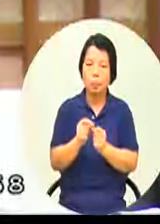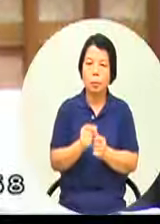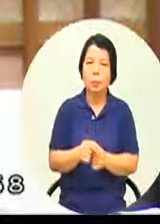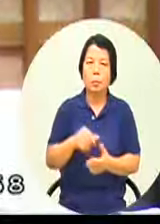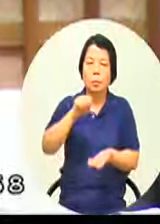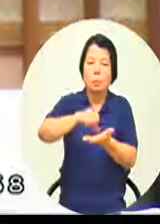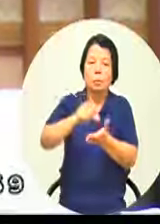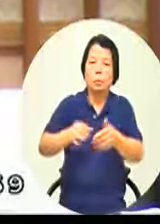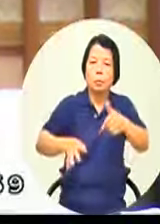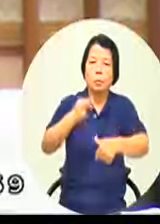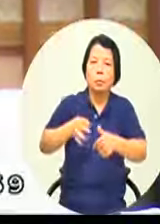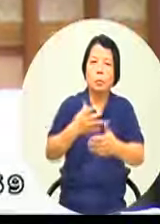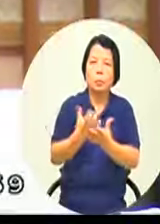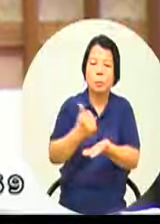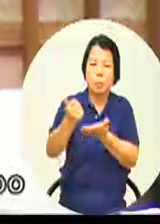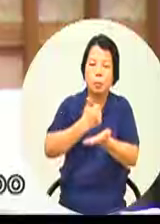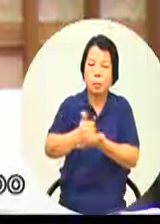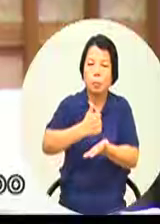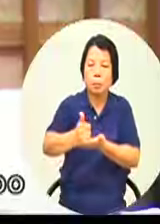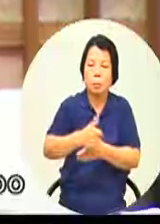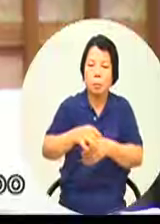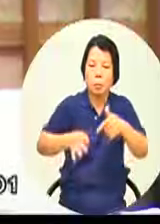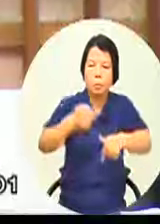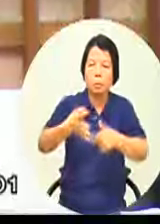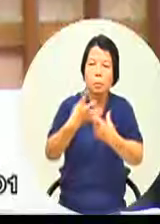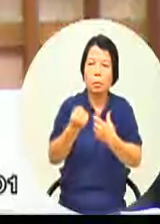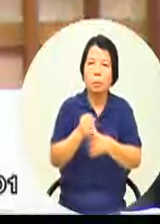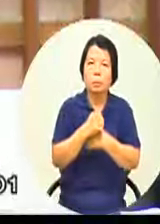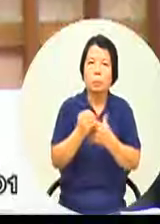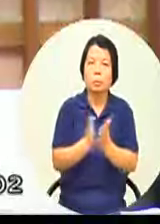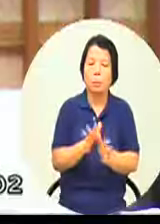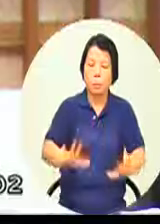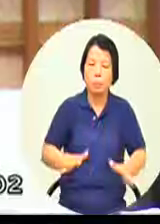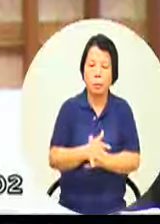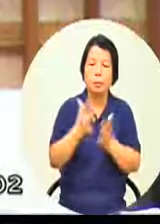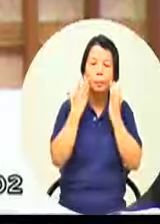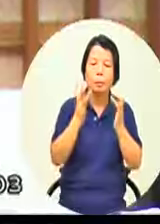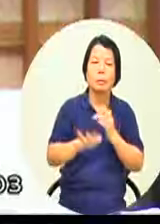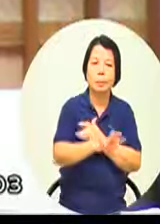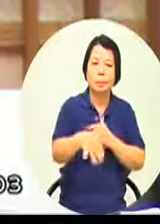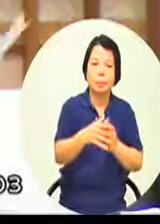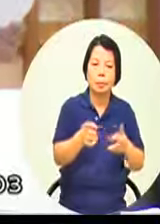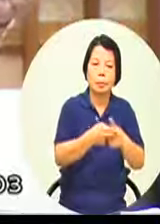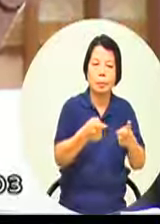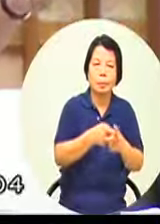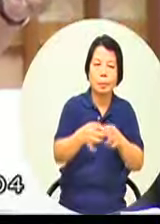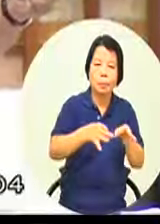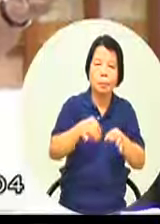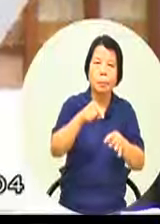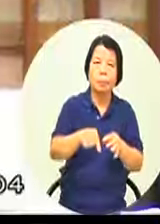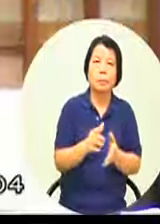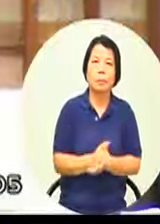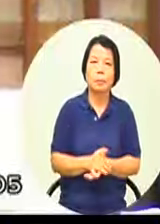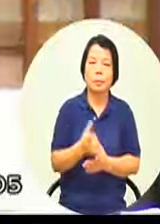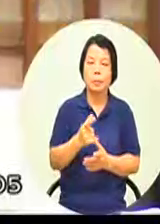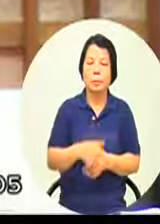少，我们批发价又是多少，我们现在在市场的小麦价刚刚又看到一斤是多少，